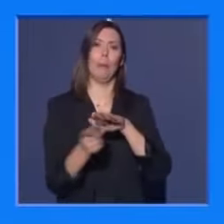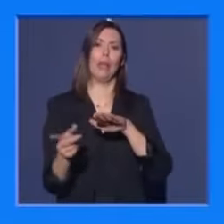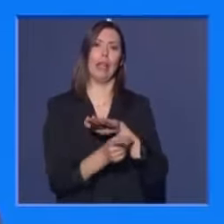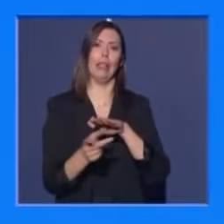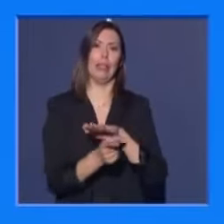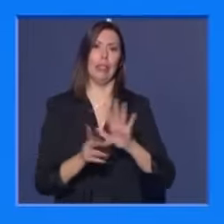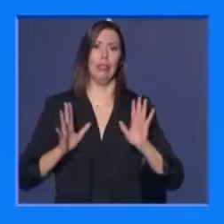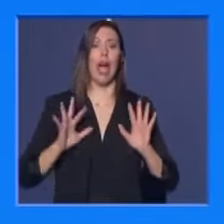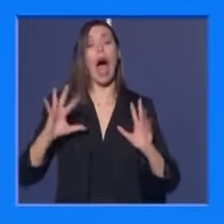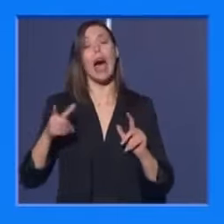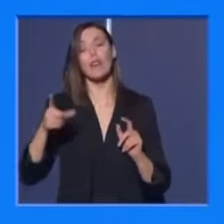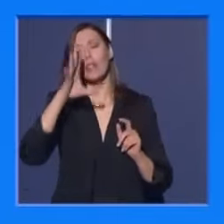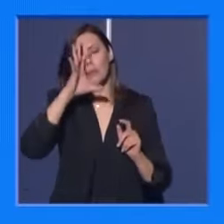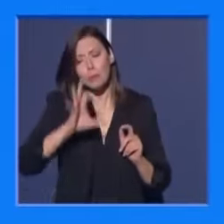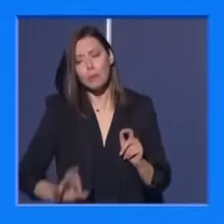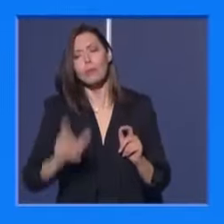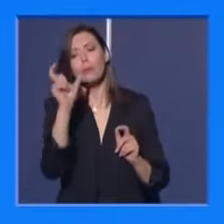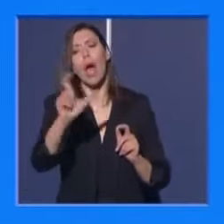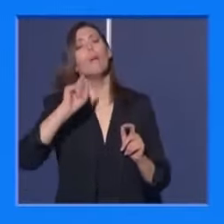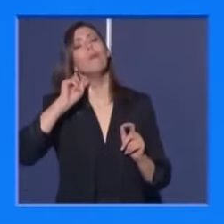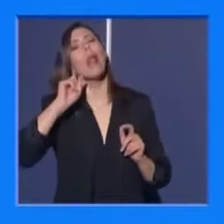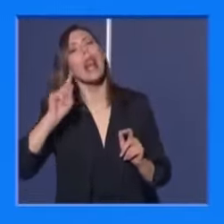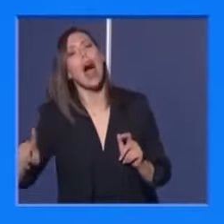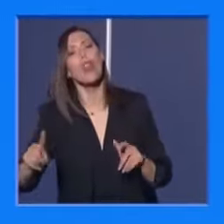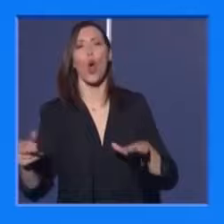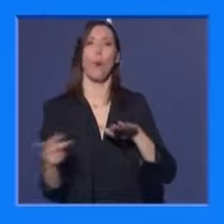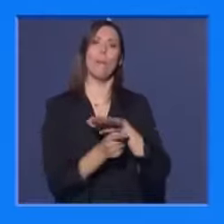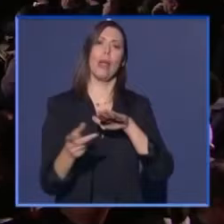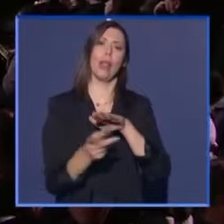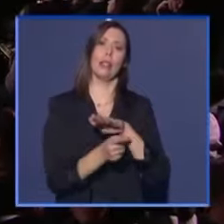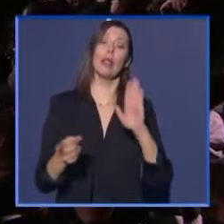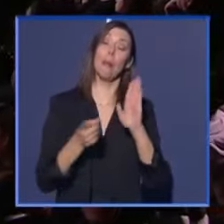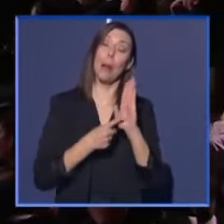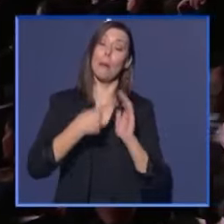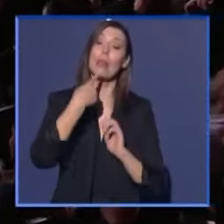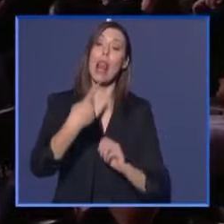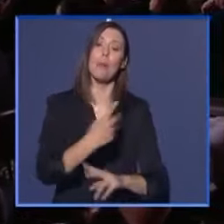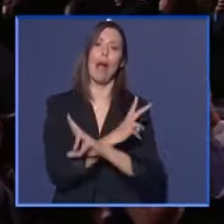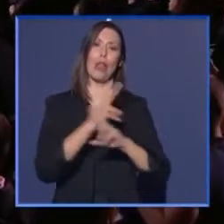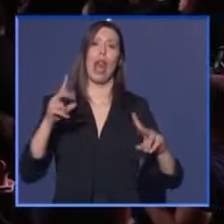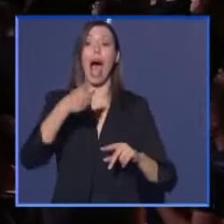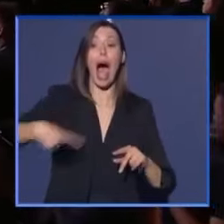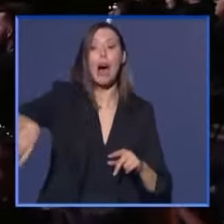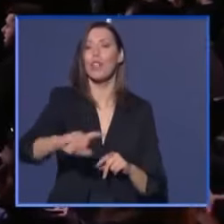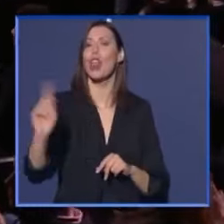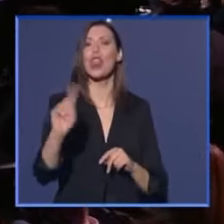μετανάστες, λάθρομετανάστες που πρέπει να τους ξεχωρίζουμε από όσους μπαίνουν νόμιμα.